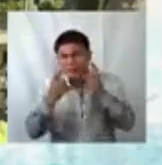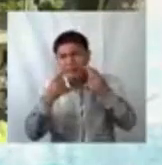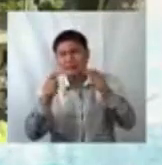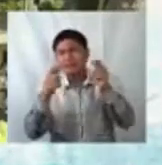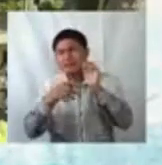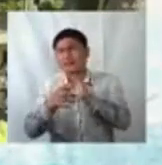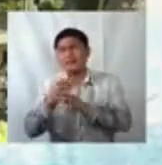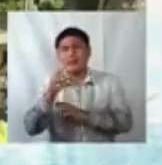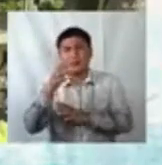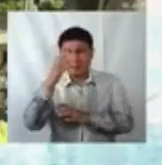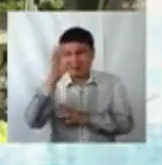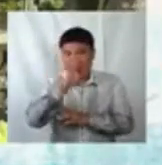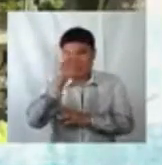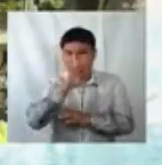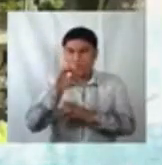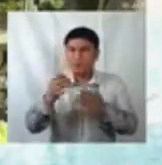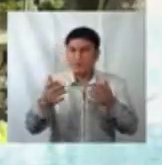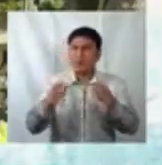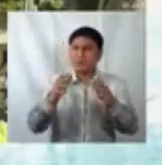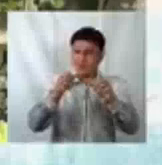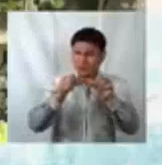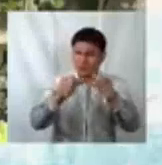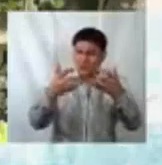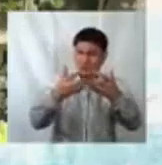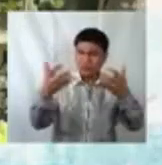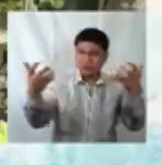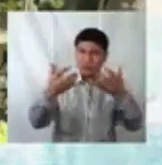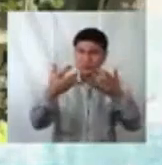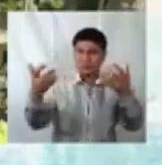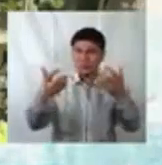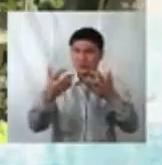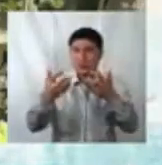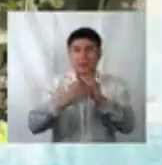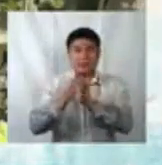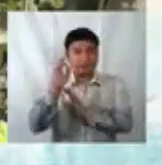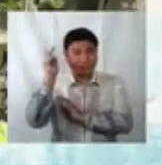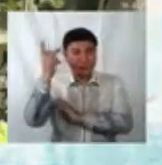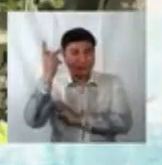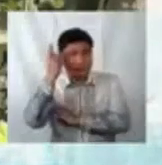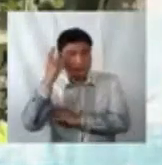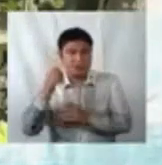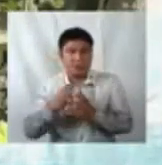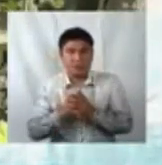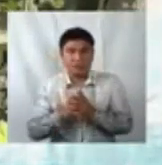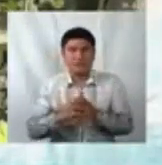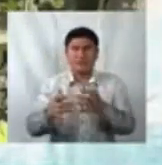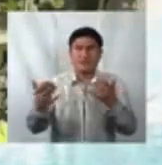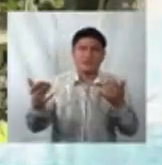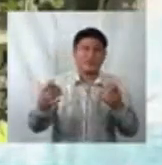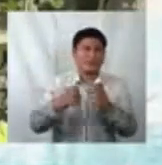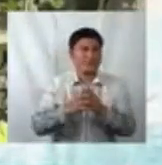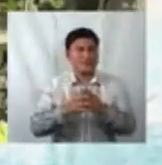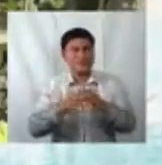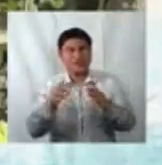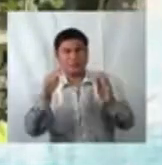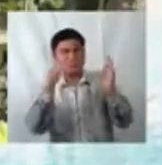Tayo ay patuloy na pinaghihiwalay ng ating politika. Nagmumurahan tayo sa Facebook.